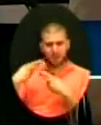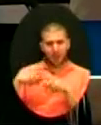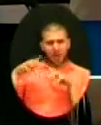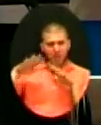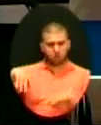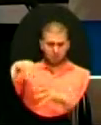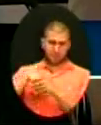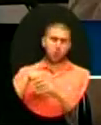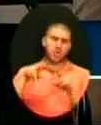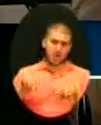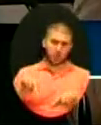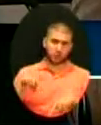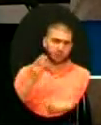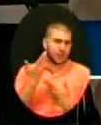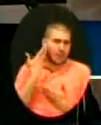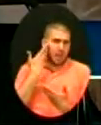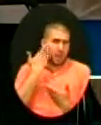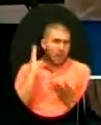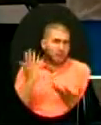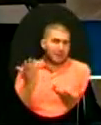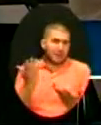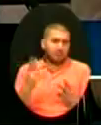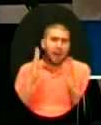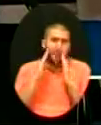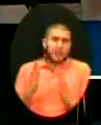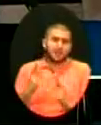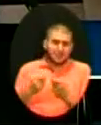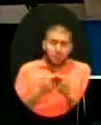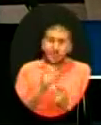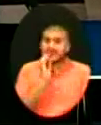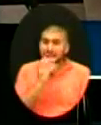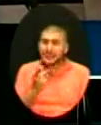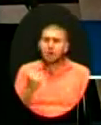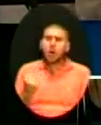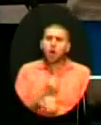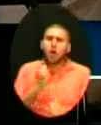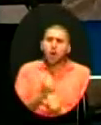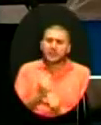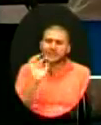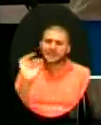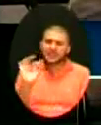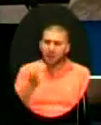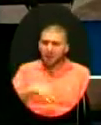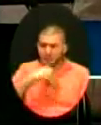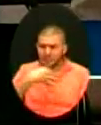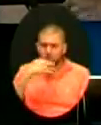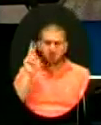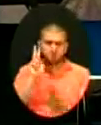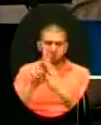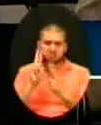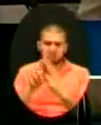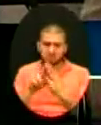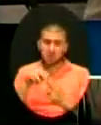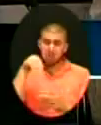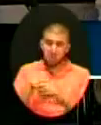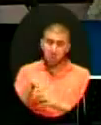שקיימים בתוכה. לא להאמין, כל ארגוני הצעירים שלהם מקיימים אספות, מפגשים,